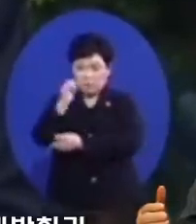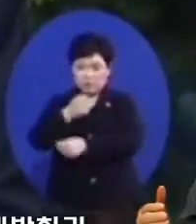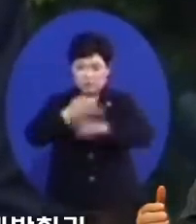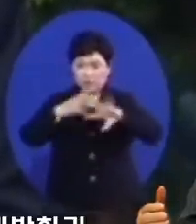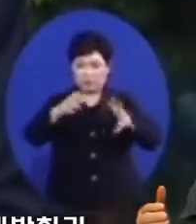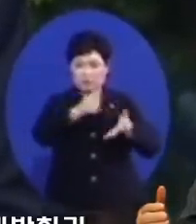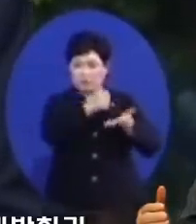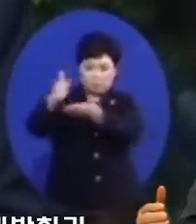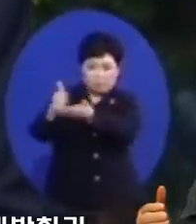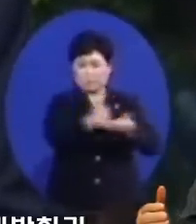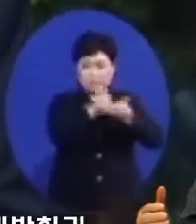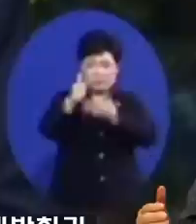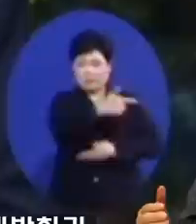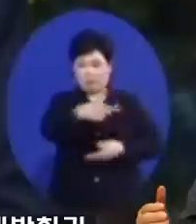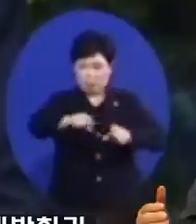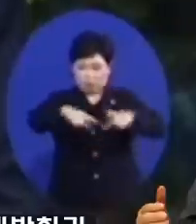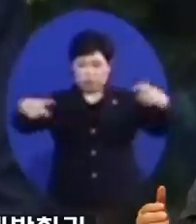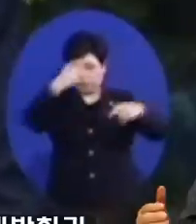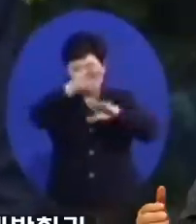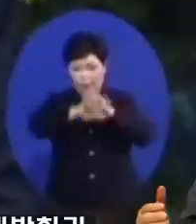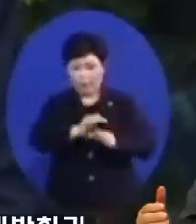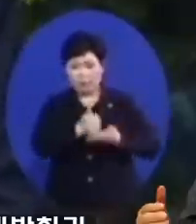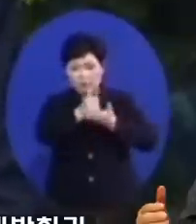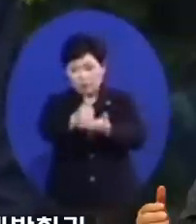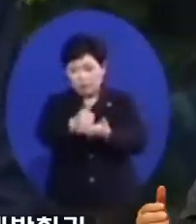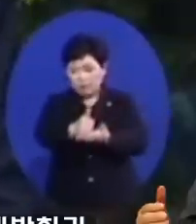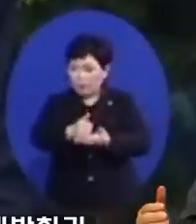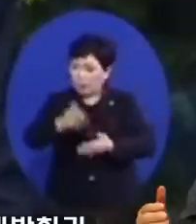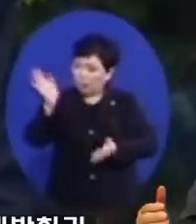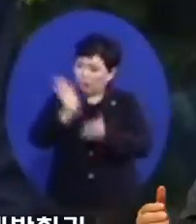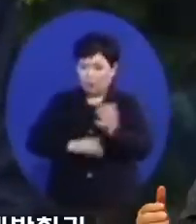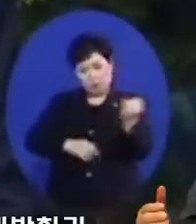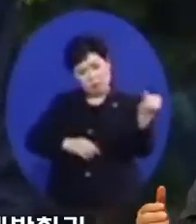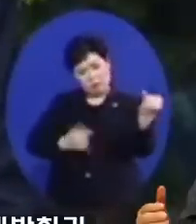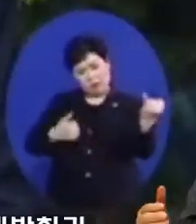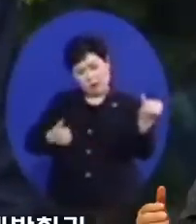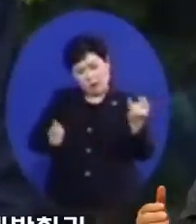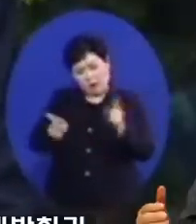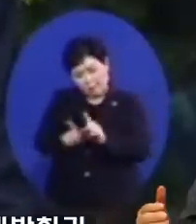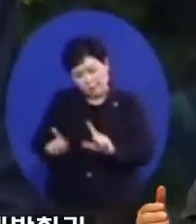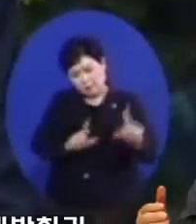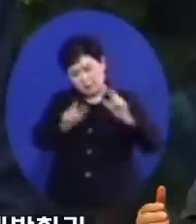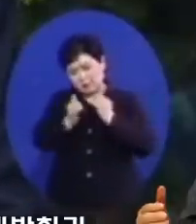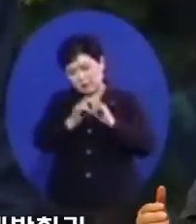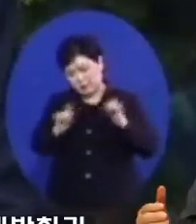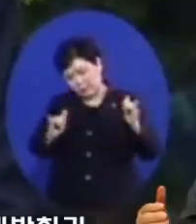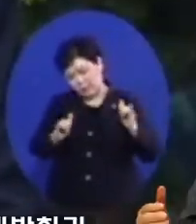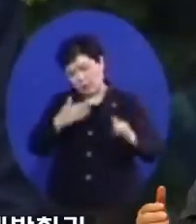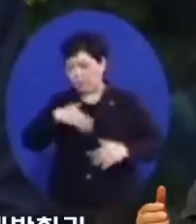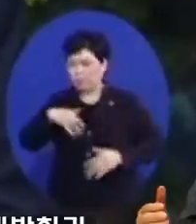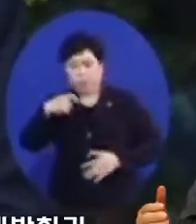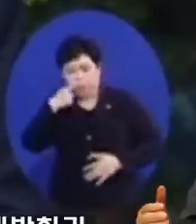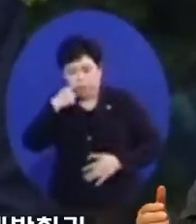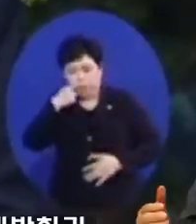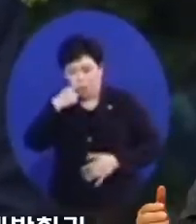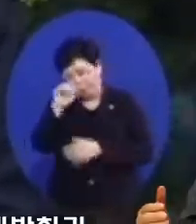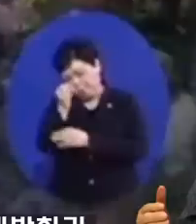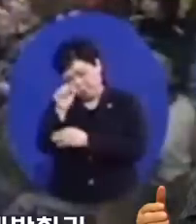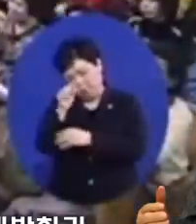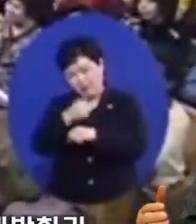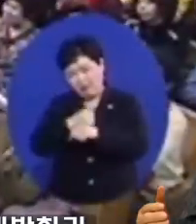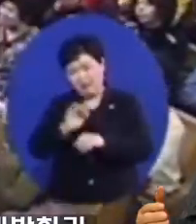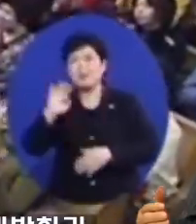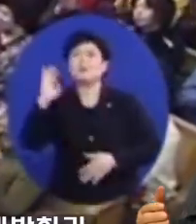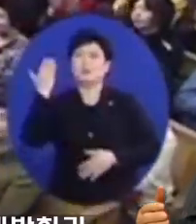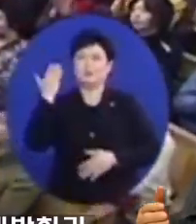받아서 대부흥회를 열었는데, 저 사람이 나하고 같이 사는 사람인가 안 사는 사람인가 알 수가 없어요. 요 사이는